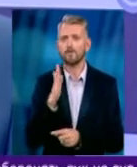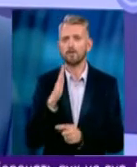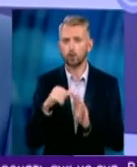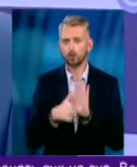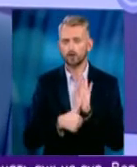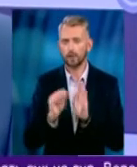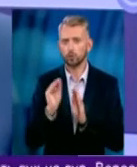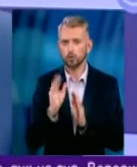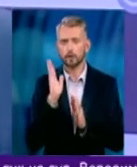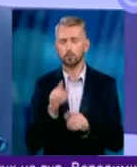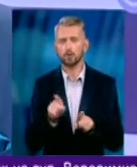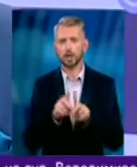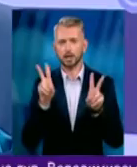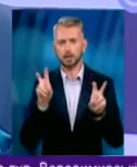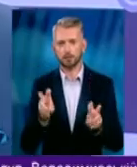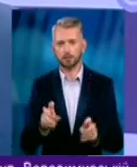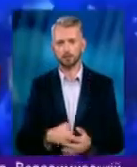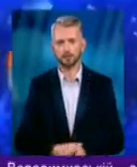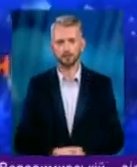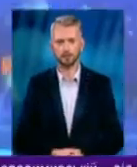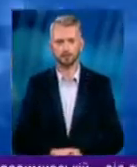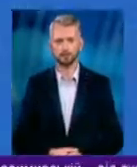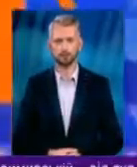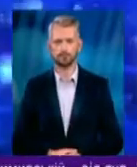16 жовтня, будемо говорити про таке.